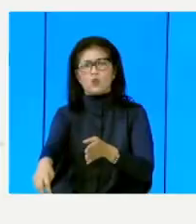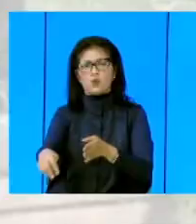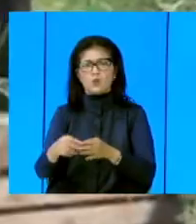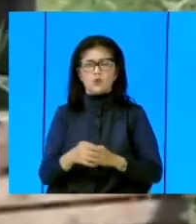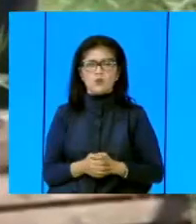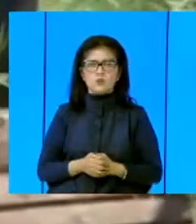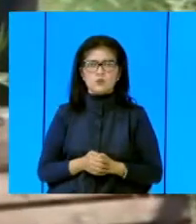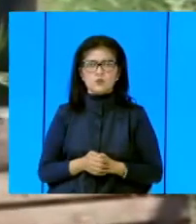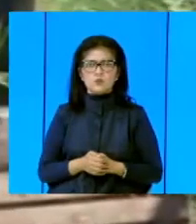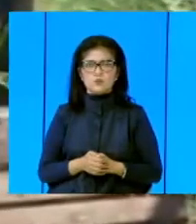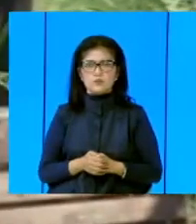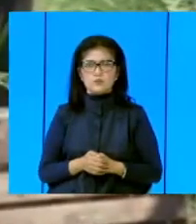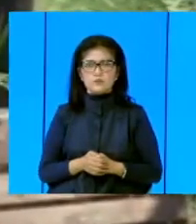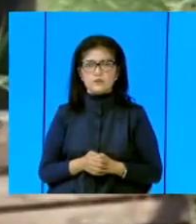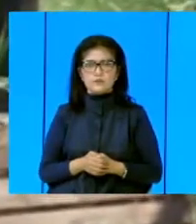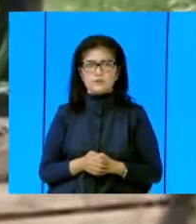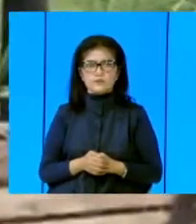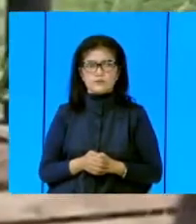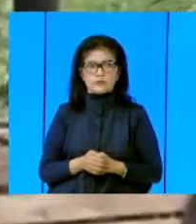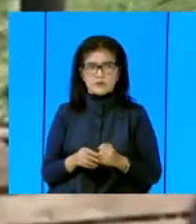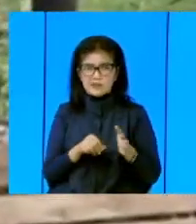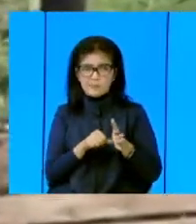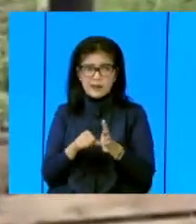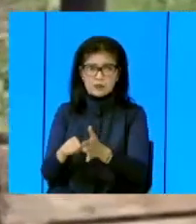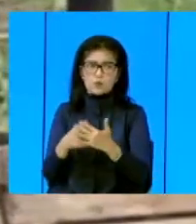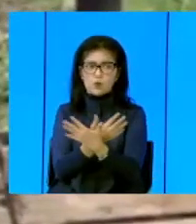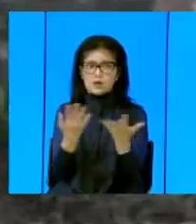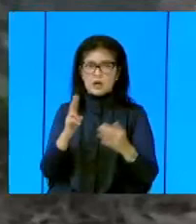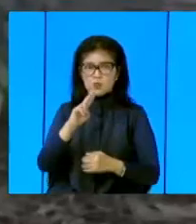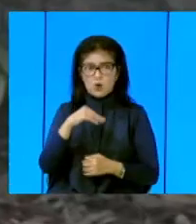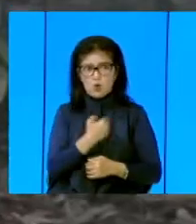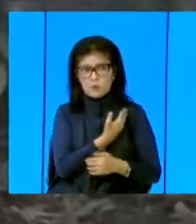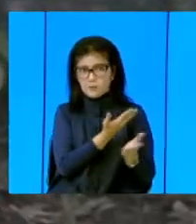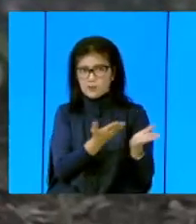Ya. Setelah ditolong warga, kedua korban langsung dibawa ke